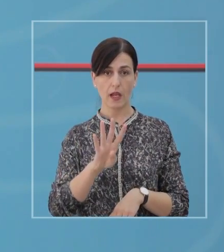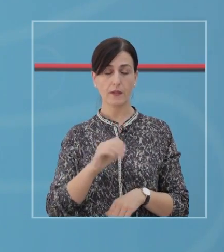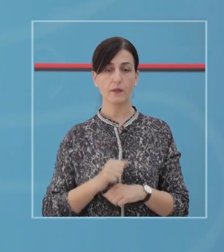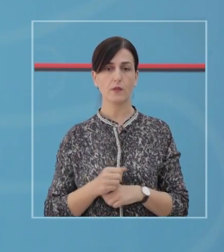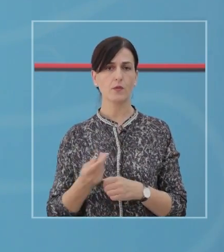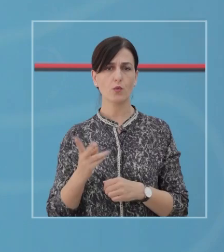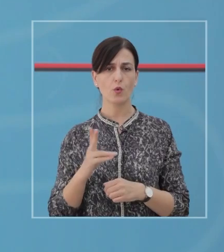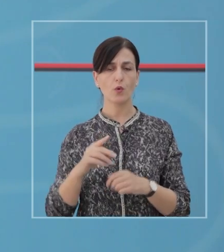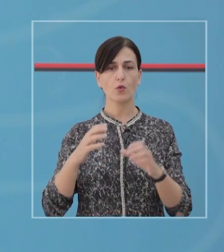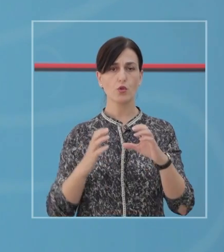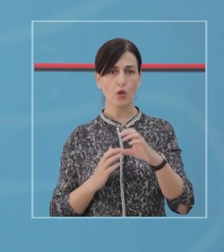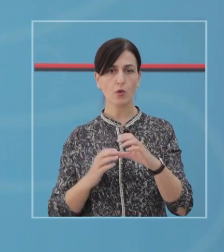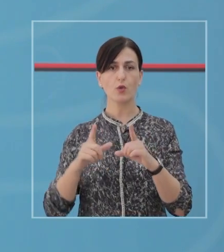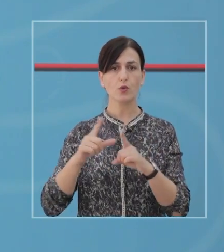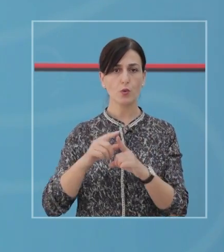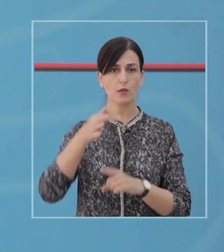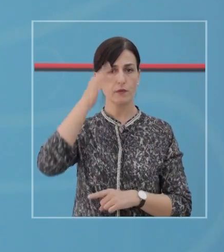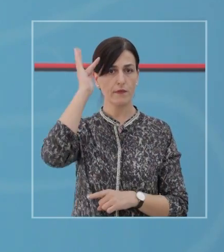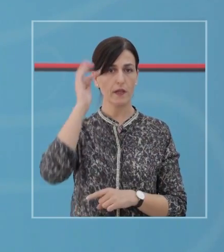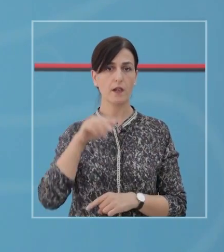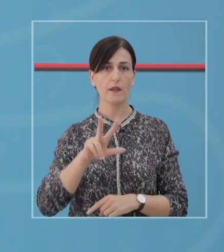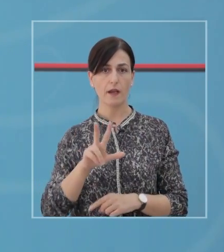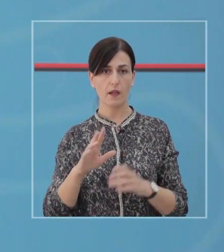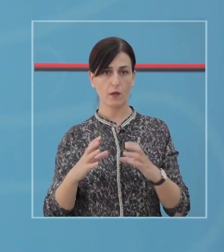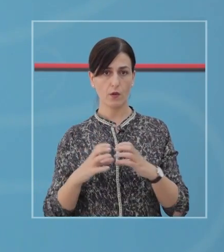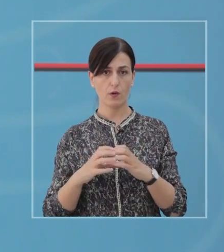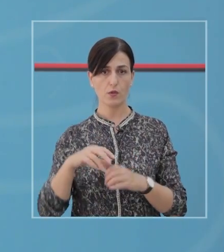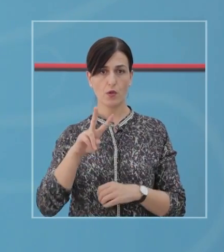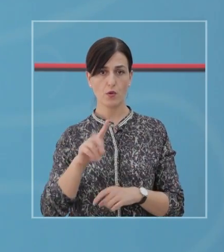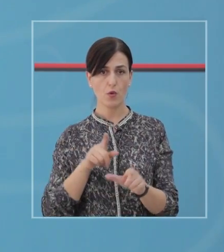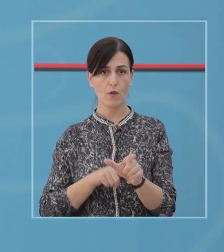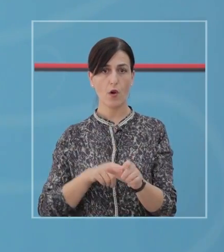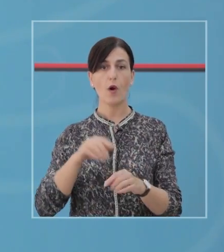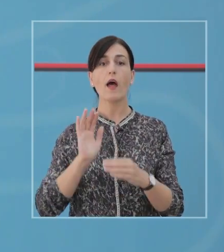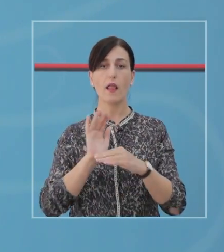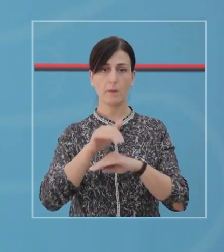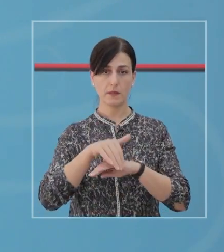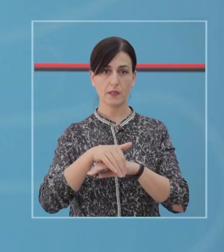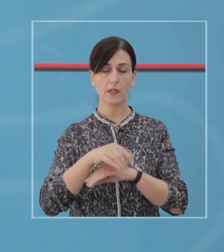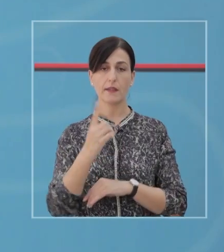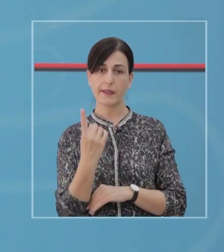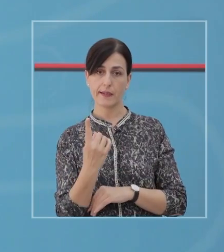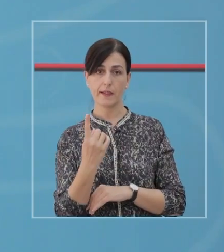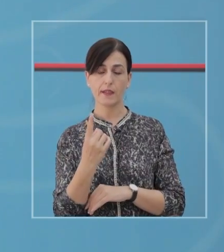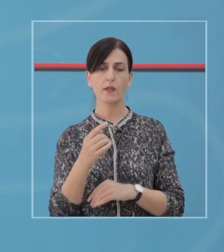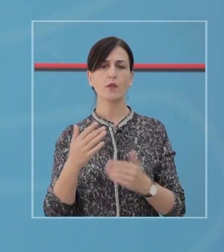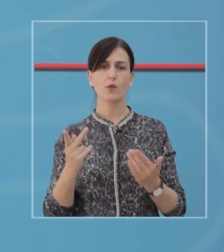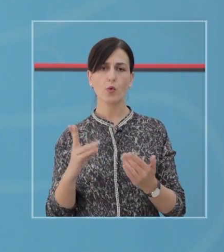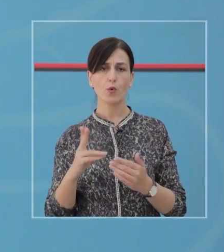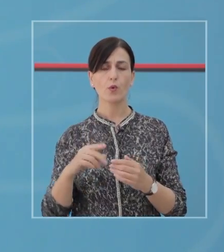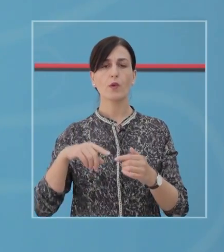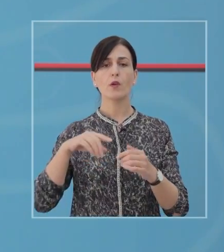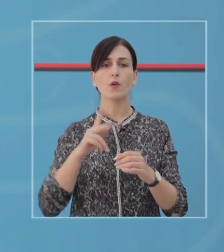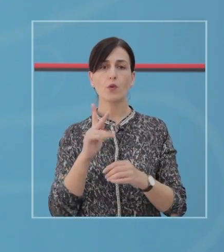raste përkatësisht Shkodër, Durrës dhe Fier, 3 në Korçë, 2 në Vlorë dhe Elbasan dhe nga 1 rast